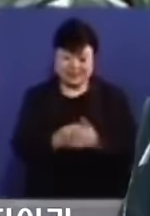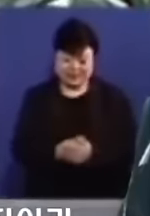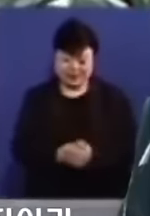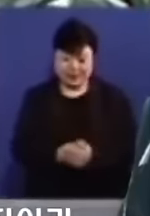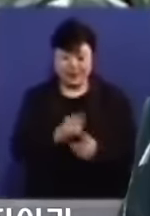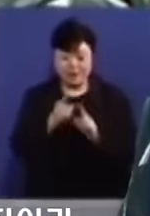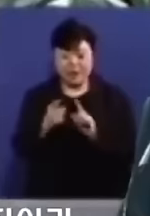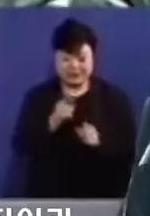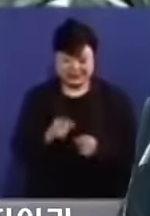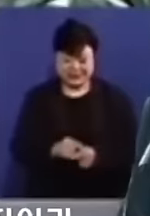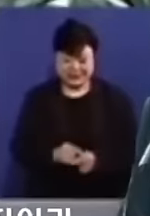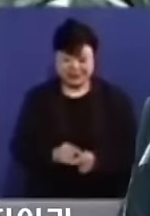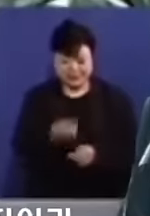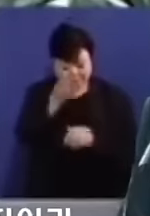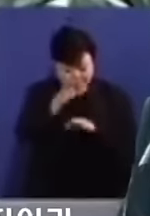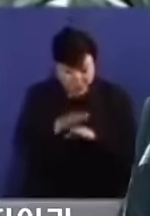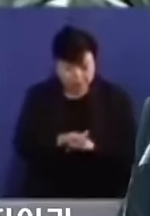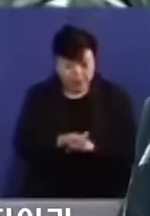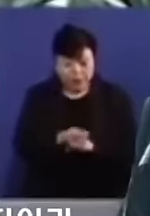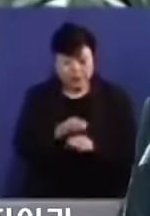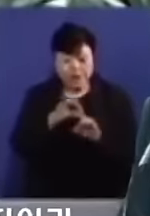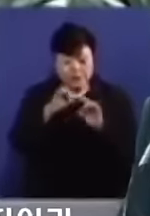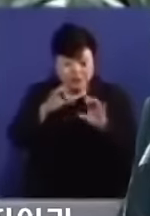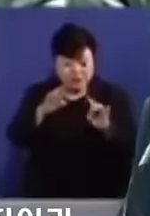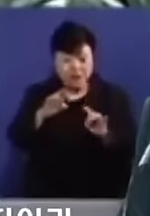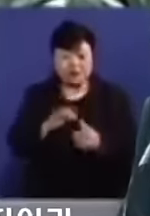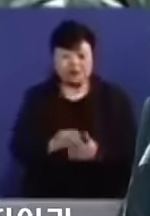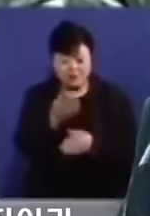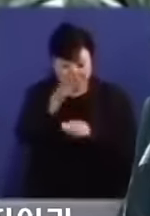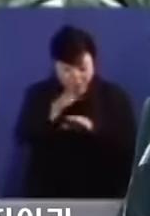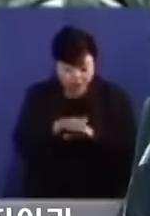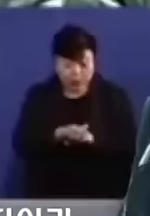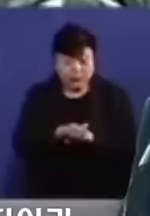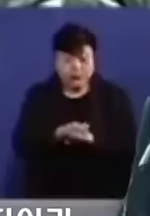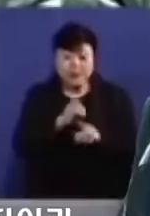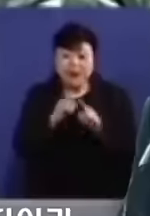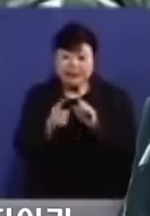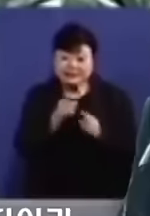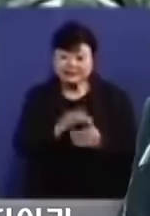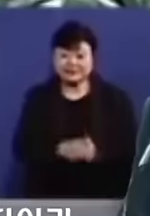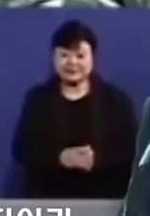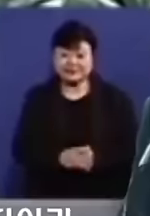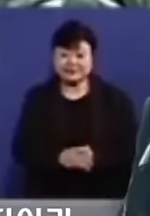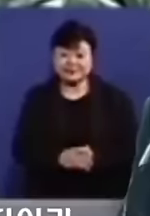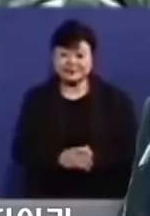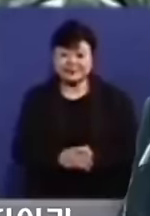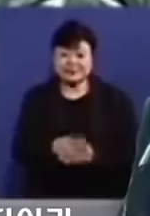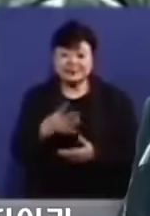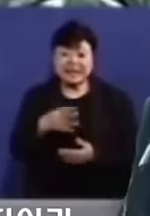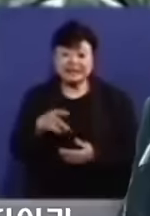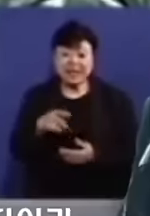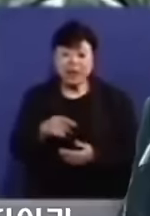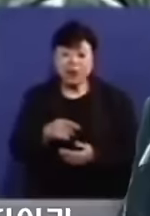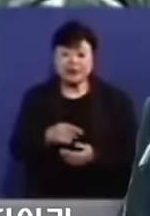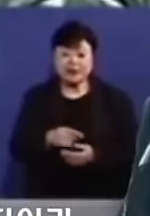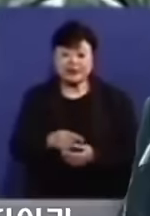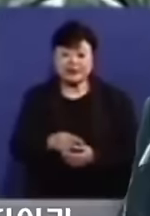그 말씀을 성도들에게 전도하게 되고, 우리 성도들은 이 4차원의 영성을